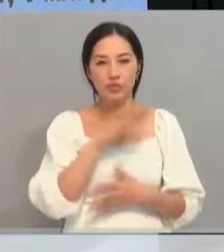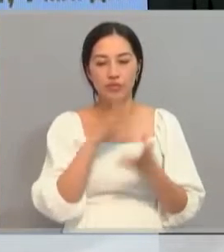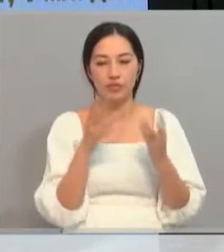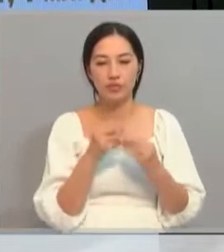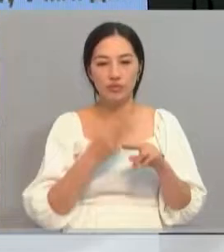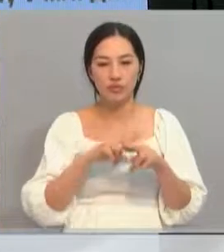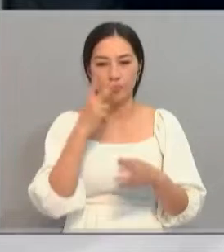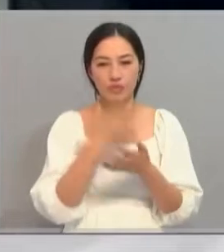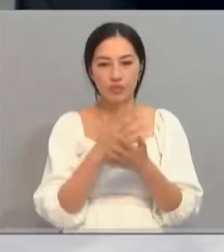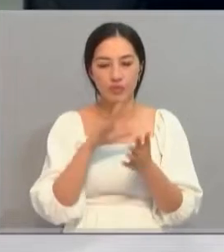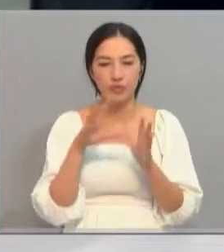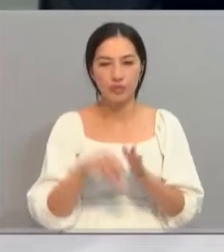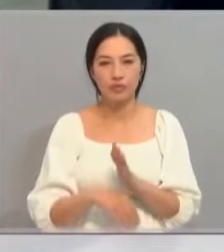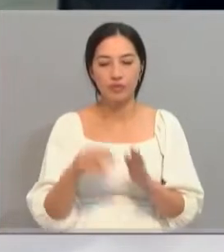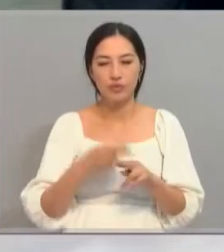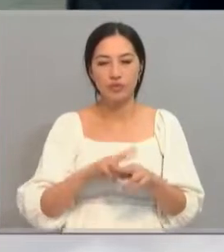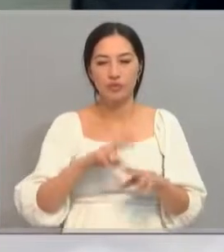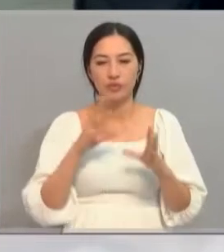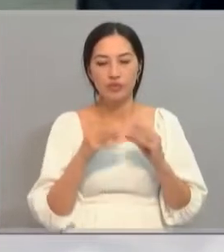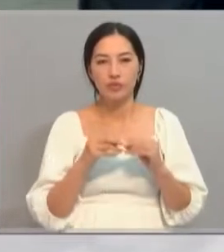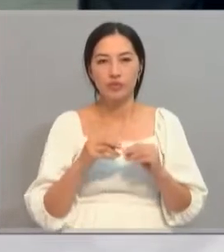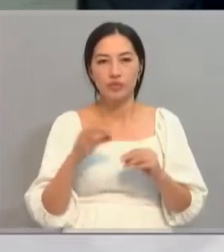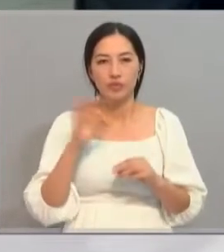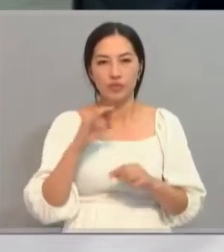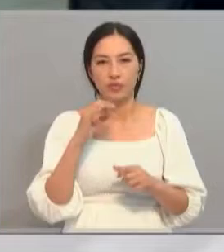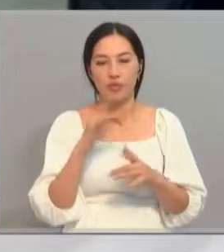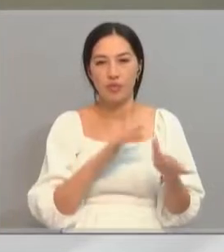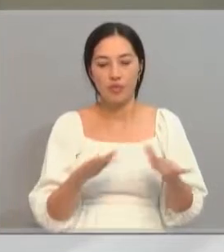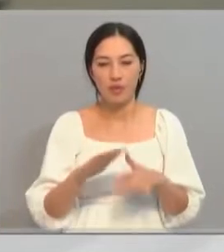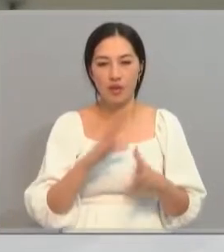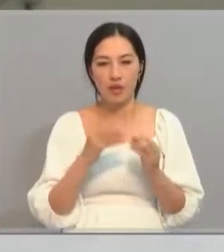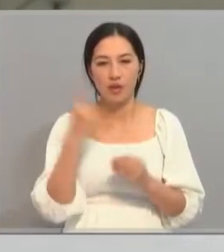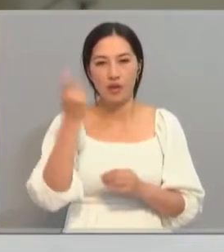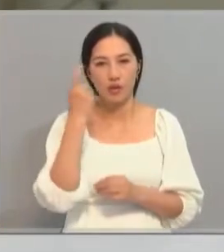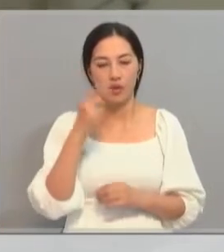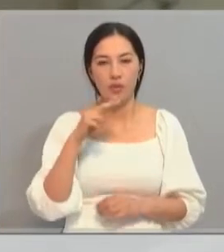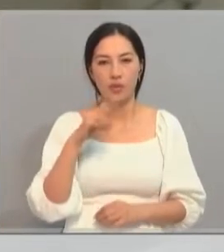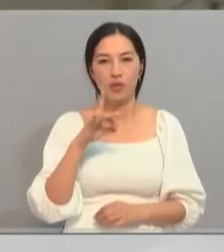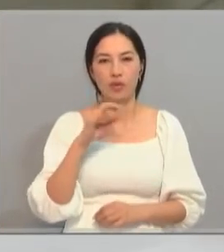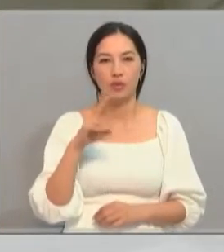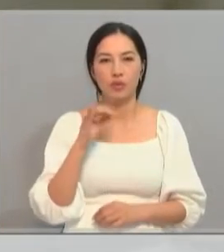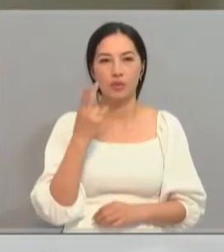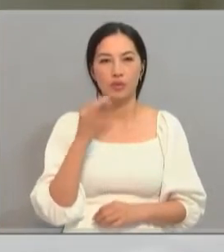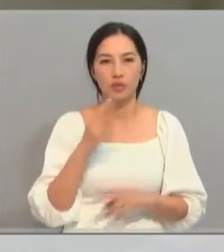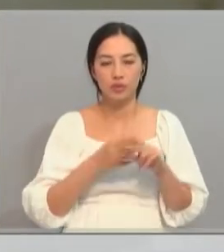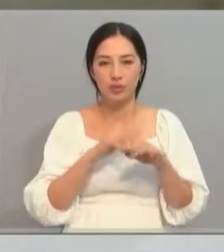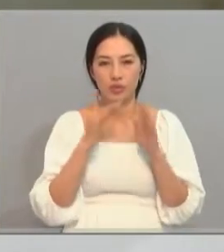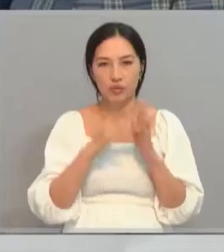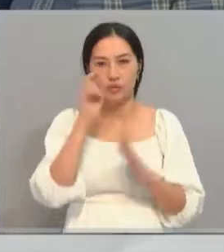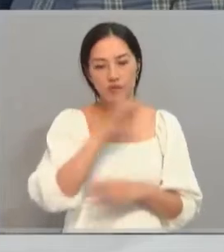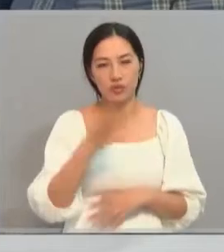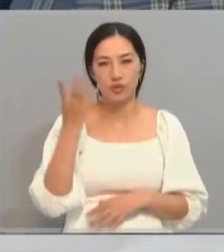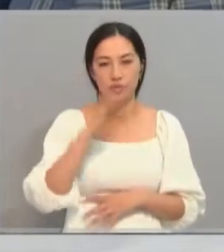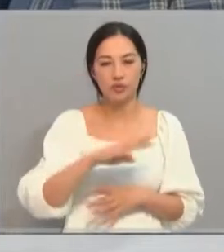по всем показателям. В Шымкенте приоритет отдается переработке сельскохозяйственной продукции. В городе сегодня функционируют